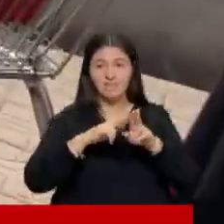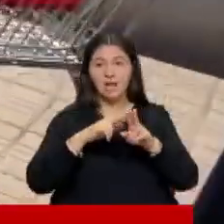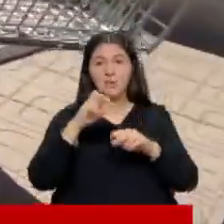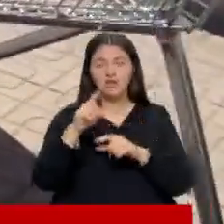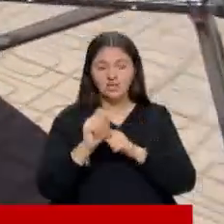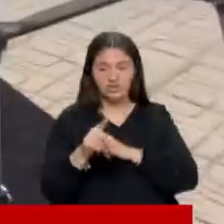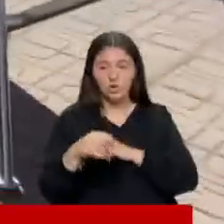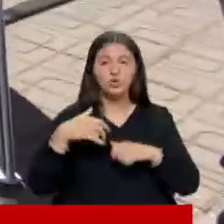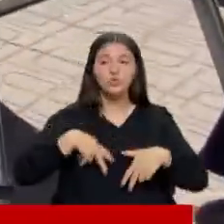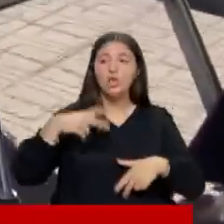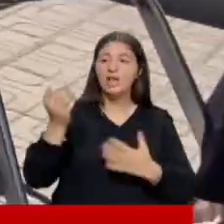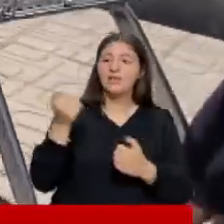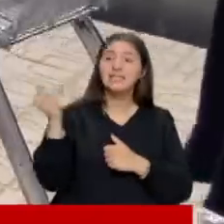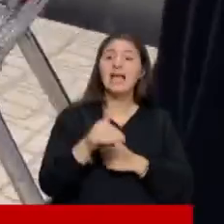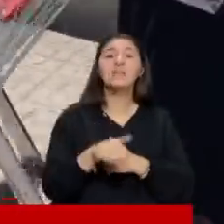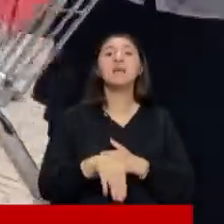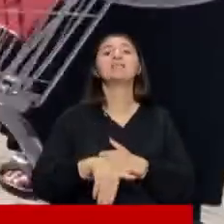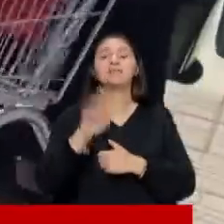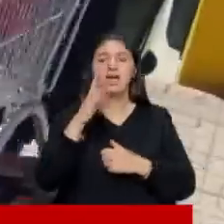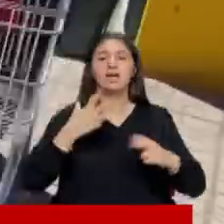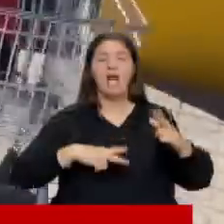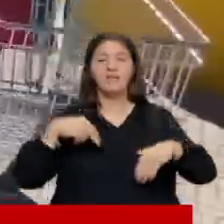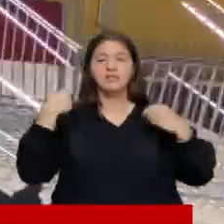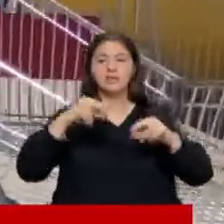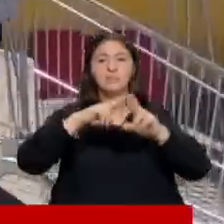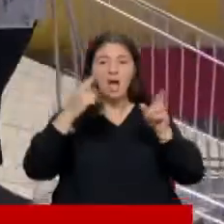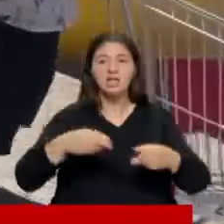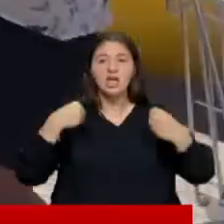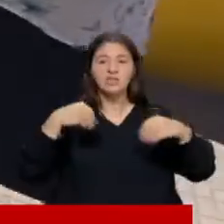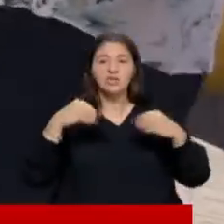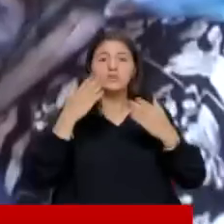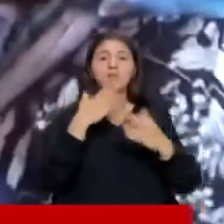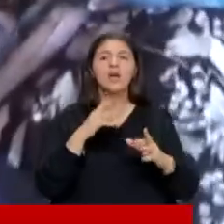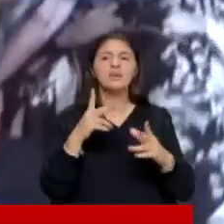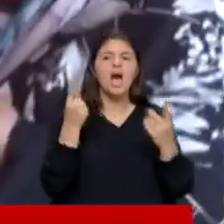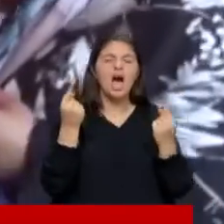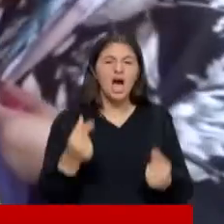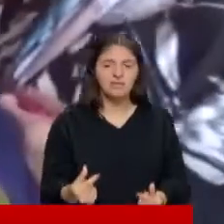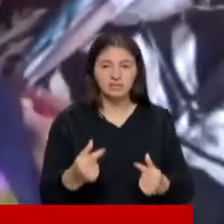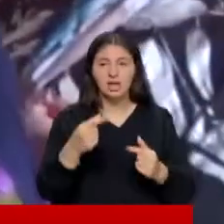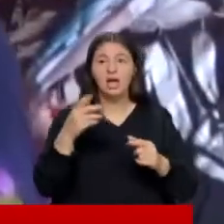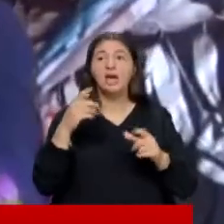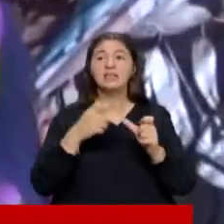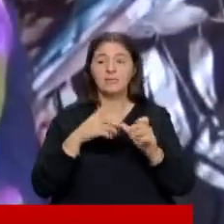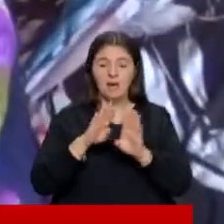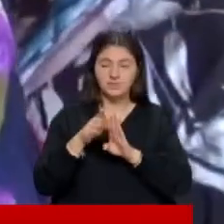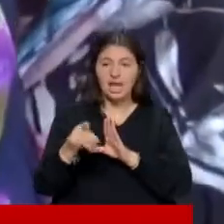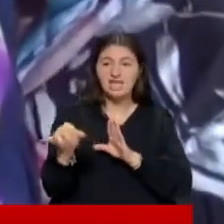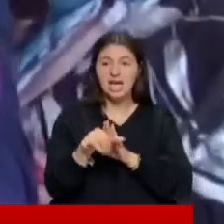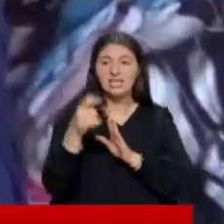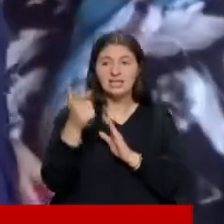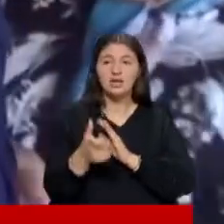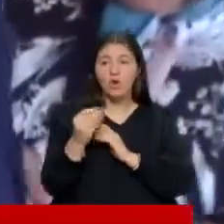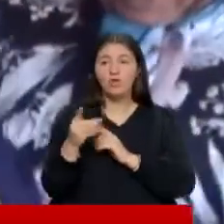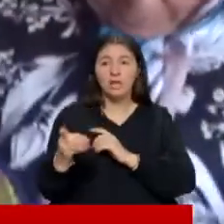ilçesinde Gürcü alışverişe gelmezse kıyafet satan mağazalarda satış yok denecek kadar az Sarp Sınır kapısına en yakın